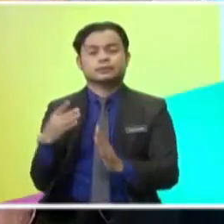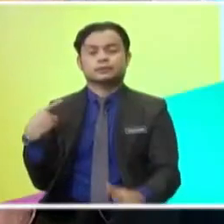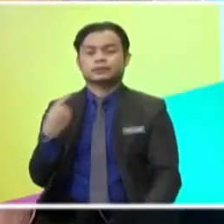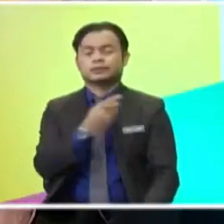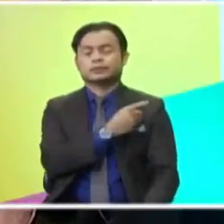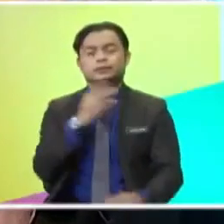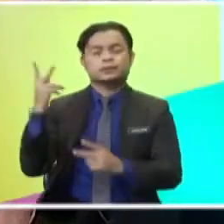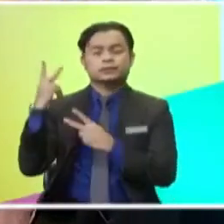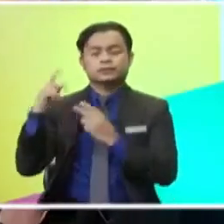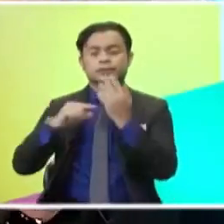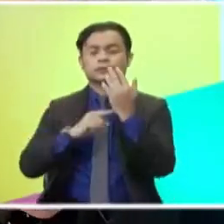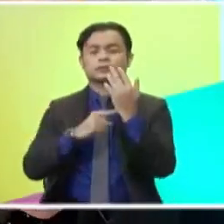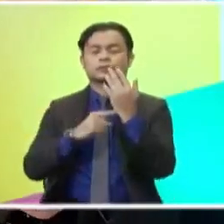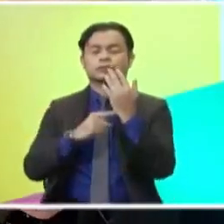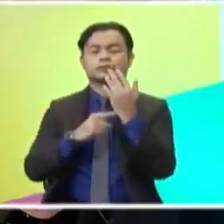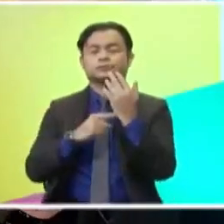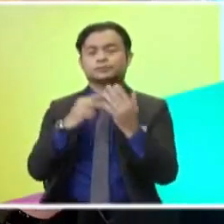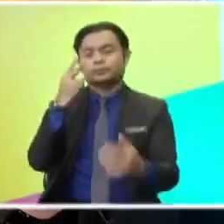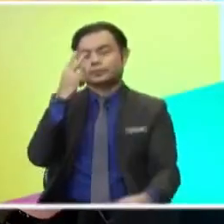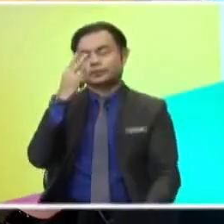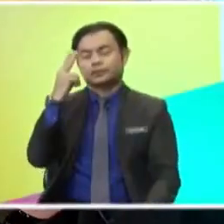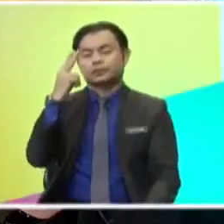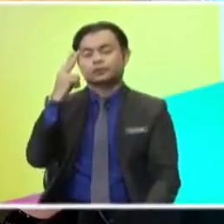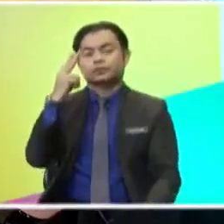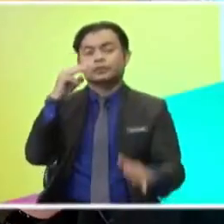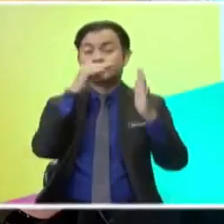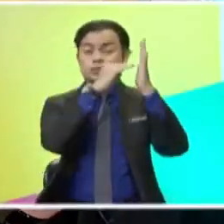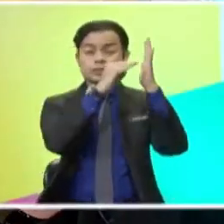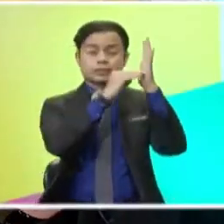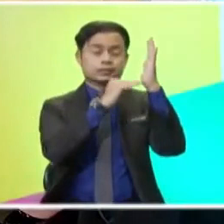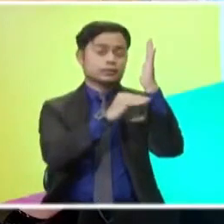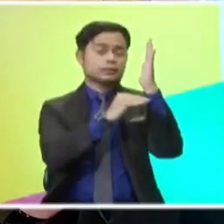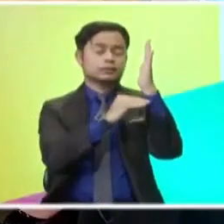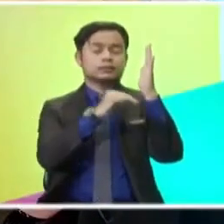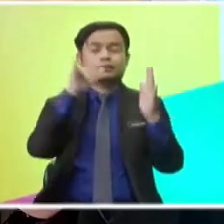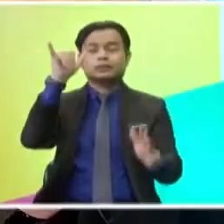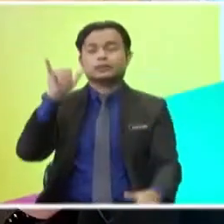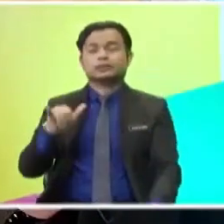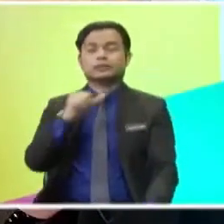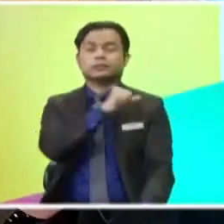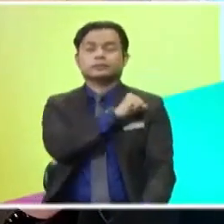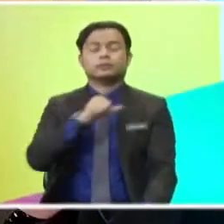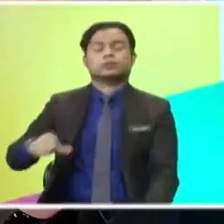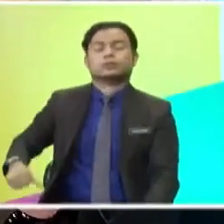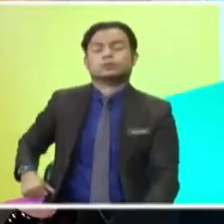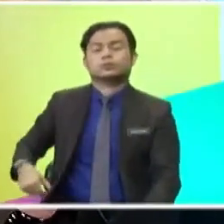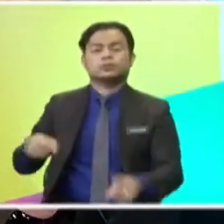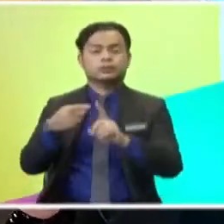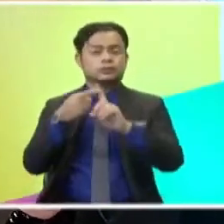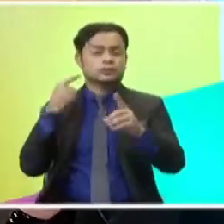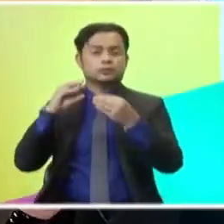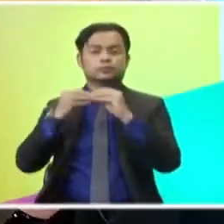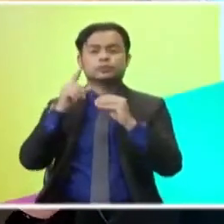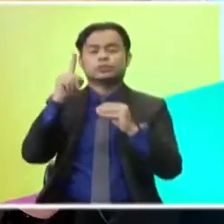ke senarai ini. Okay. Cikgu Liana boleh ulang semula senarai Sri Paduka Baginda yang di-Pertuan Agong dari yang pertama hingga ke 16.